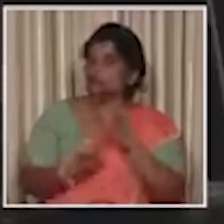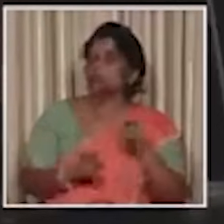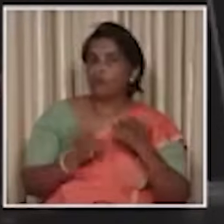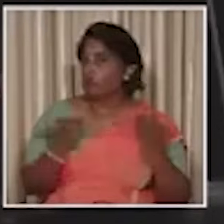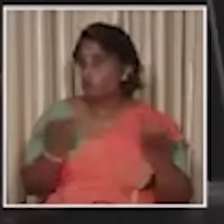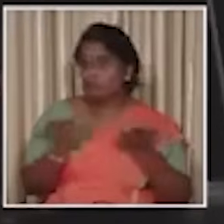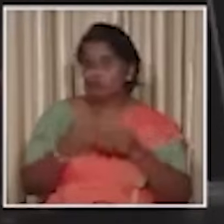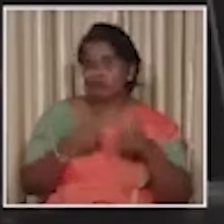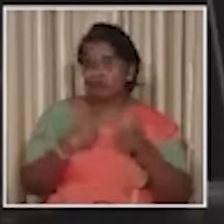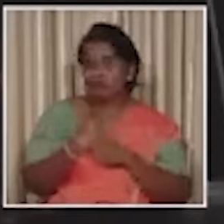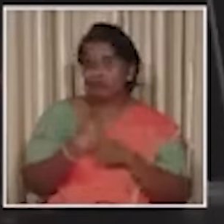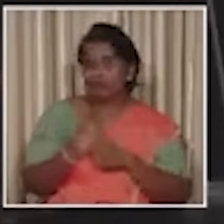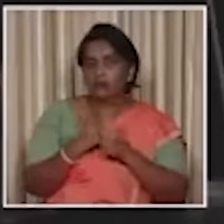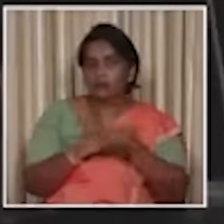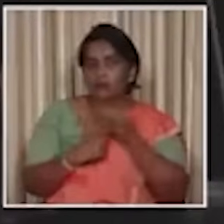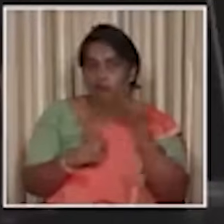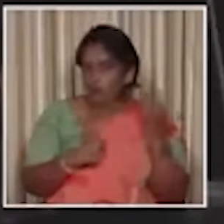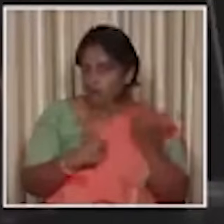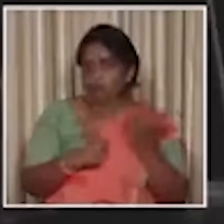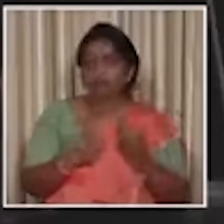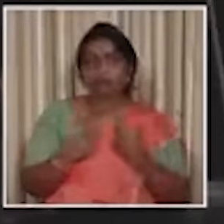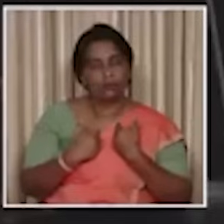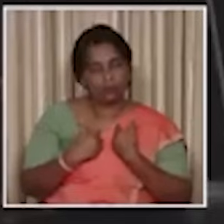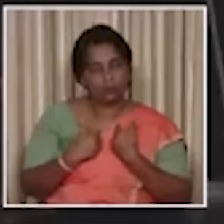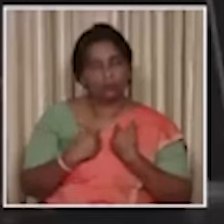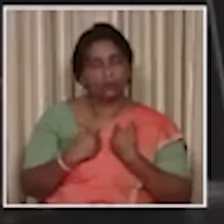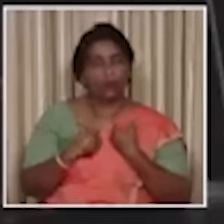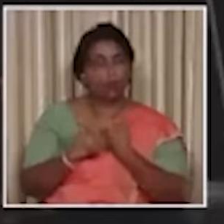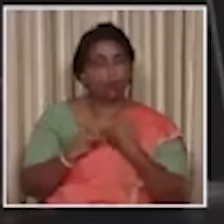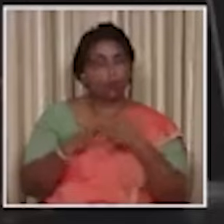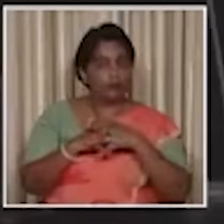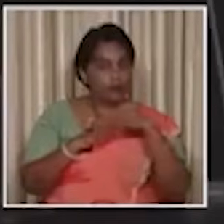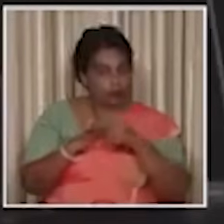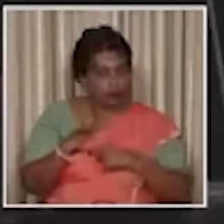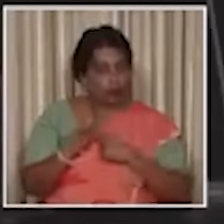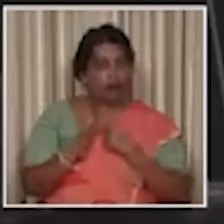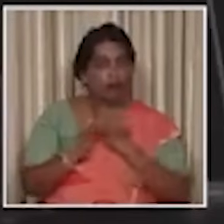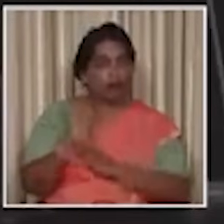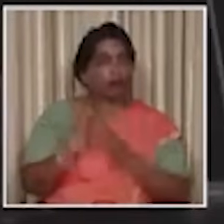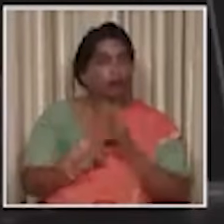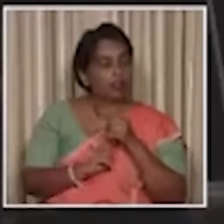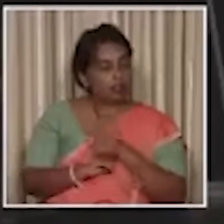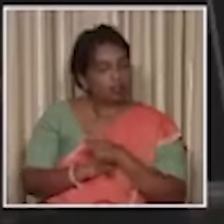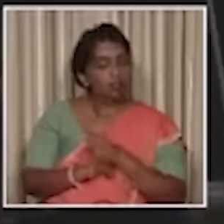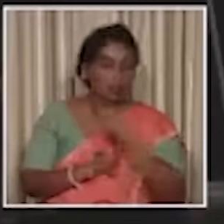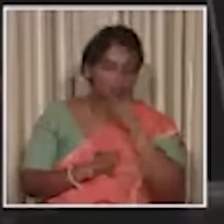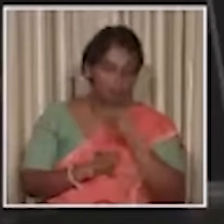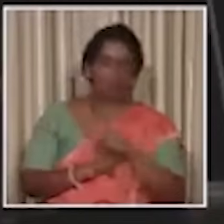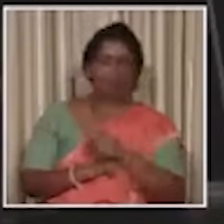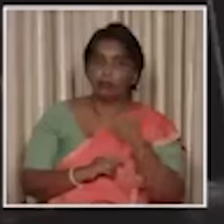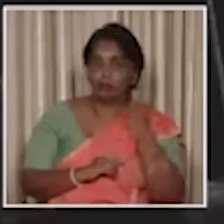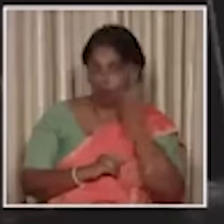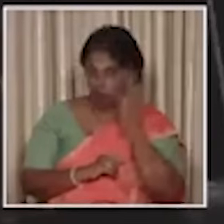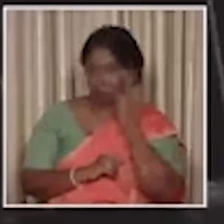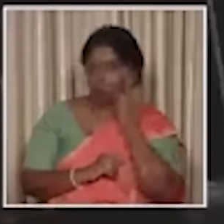இருக்கிறது? தயவு செய்து நான் இங்கே இருக்கின்ற காஞ்சன விஜயசேகர உட்பட்ட ஓரளவு புத்திஜீவிகளாக சமாதானத்தை விரும்புகின்ற